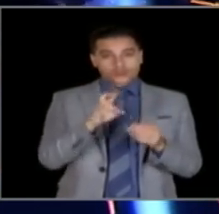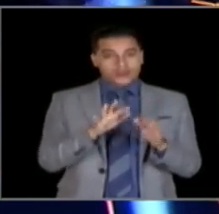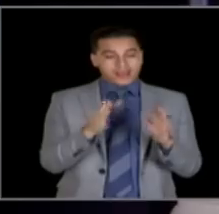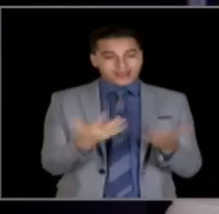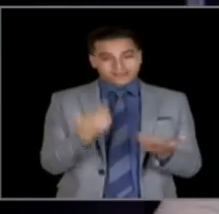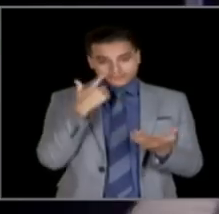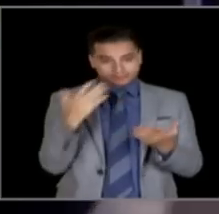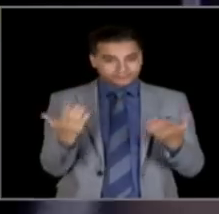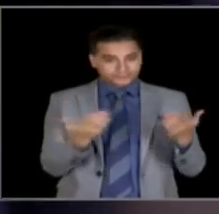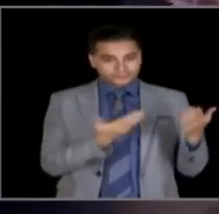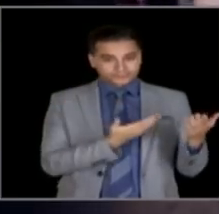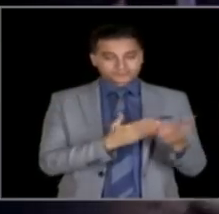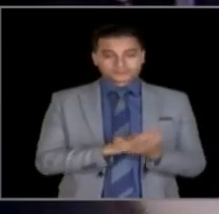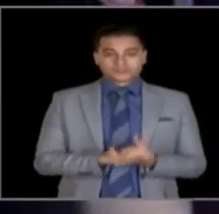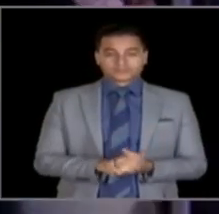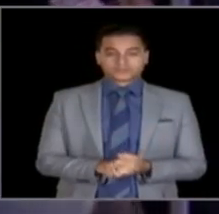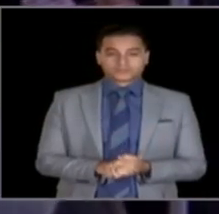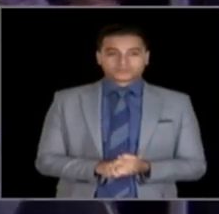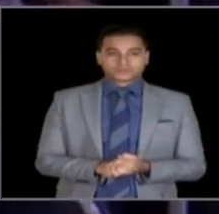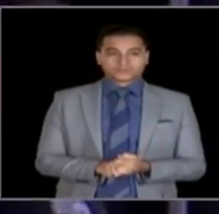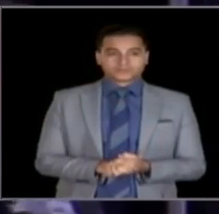وموضوع السؤال إيه.